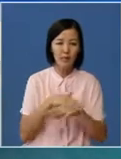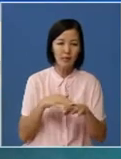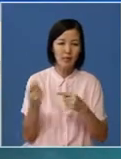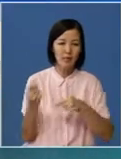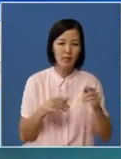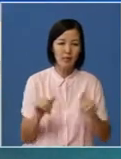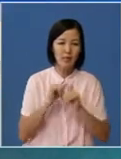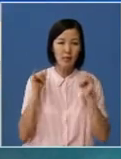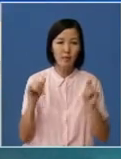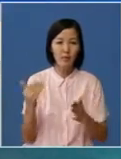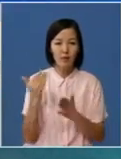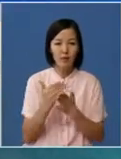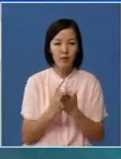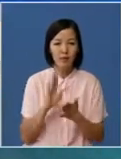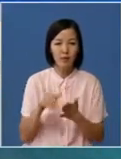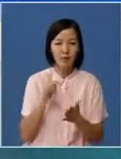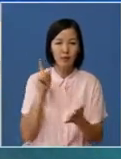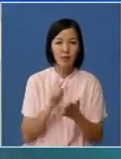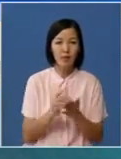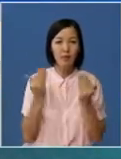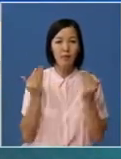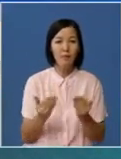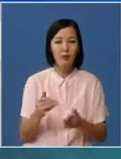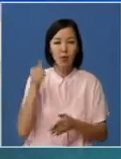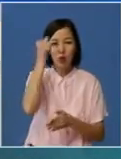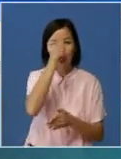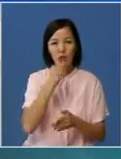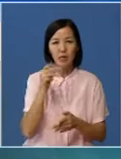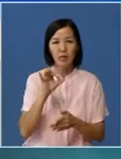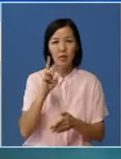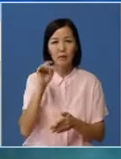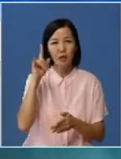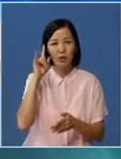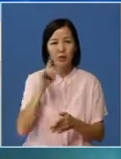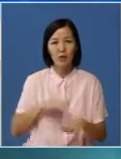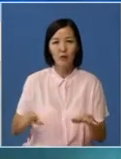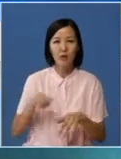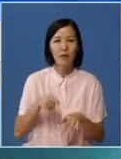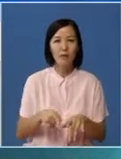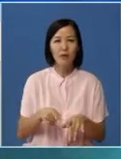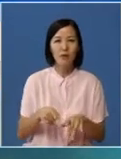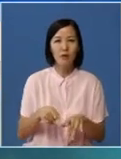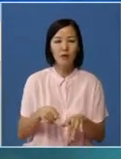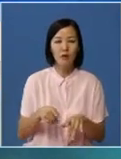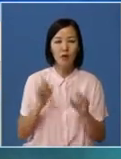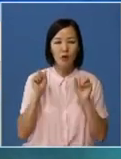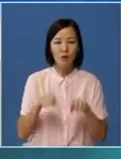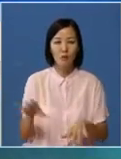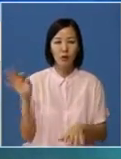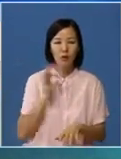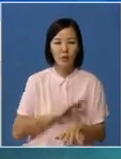дамыту бағдарламасының негізгі міндеті. Биылғы жылдың өзінде Еңбекші Қазақ ауданының 1000-ға жуық тұрғыны осы мүмкіндікті